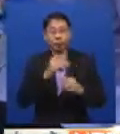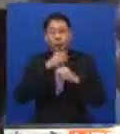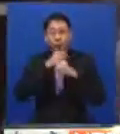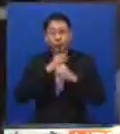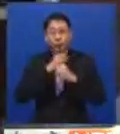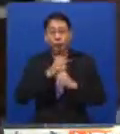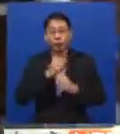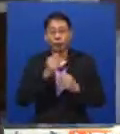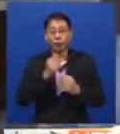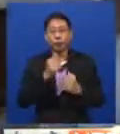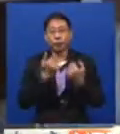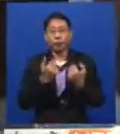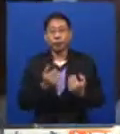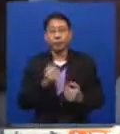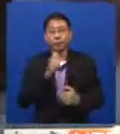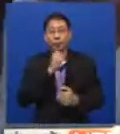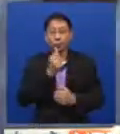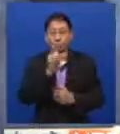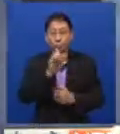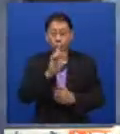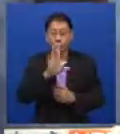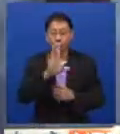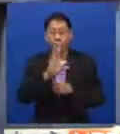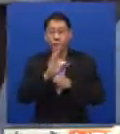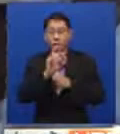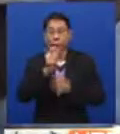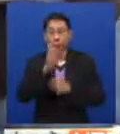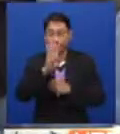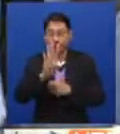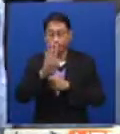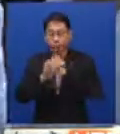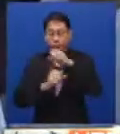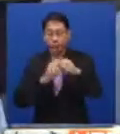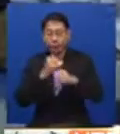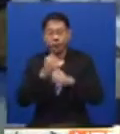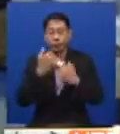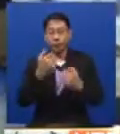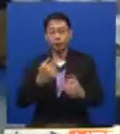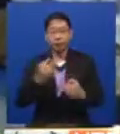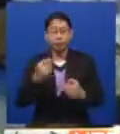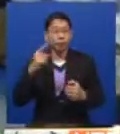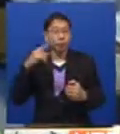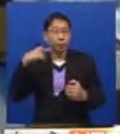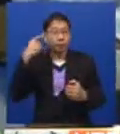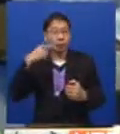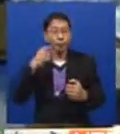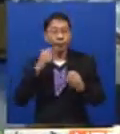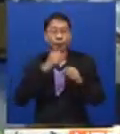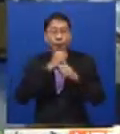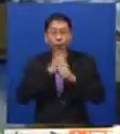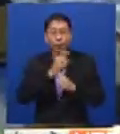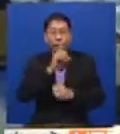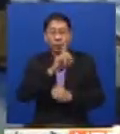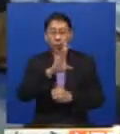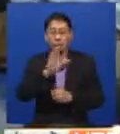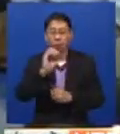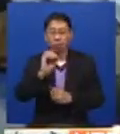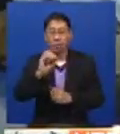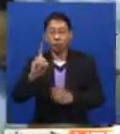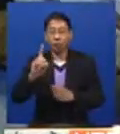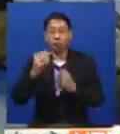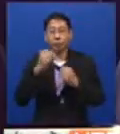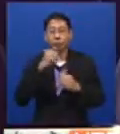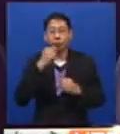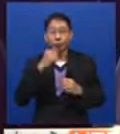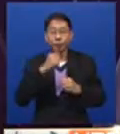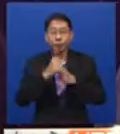นะคะก็คือนางผิวกาญจนเจตนีอายุ 104ปีแล้วกันวงดนตรีธนคุณอายุร้อยเอ็ดปีเป็น 2